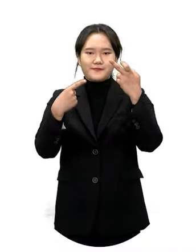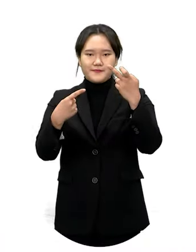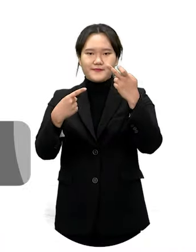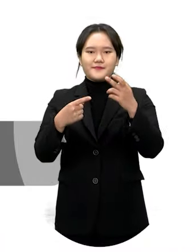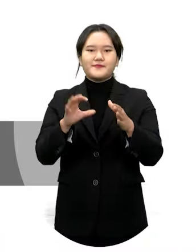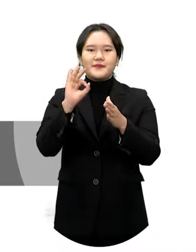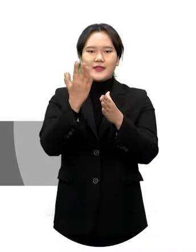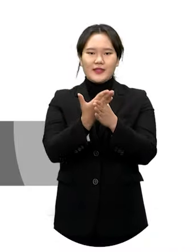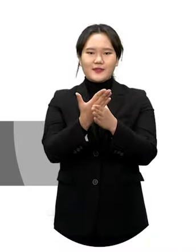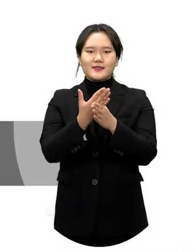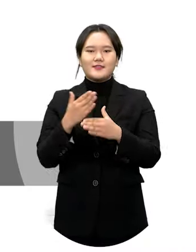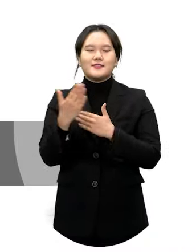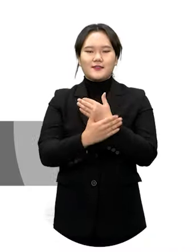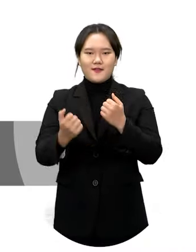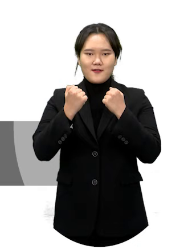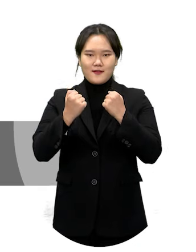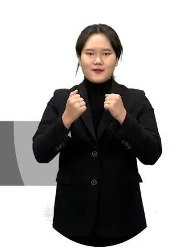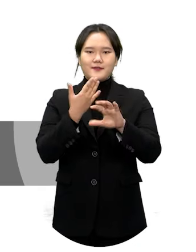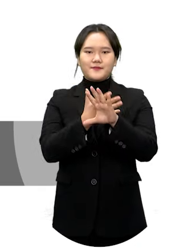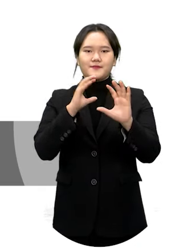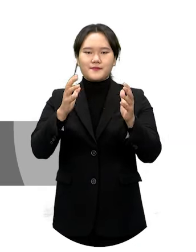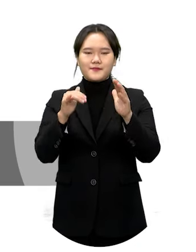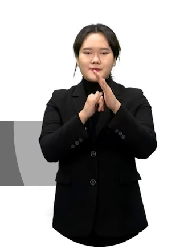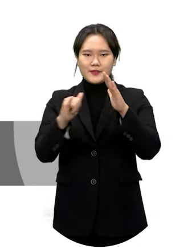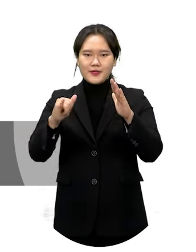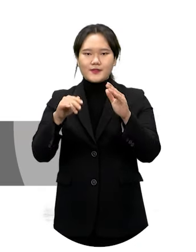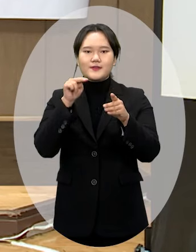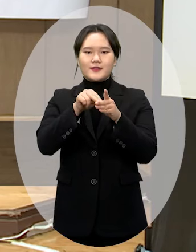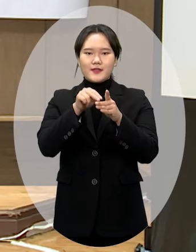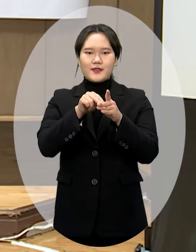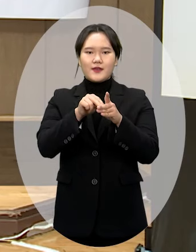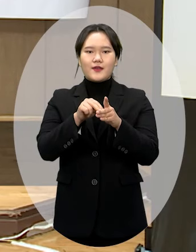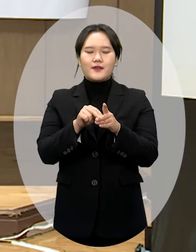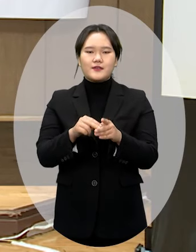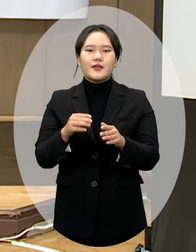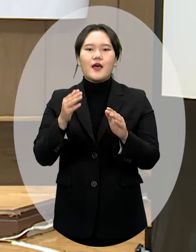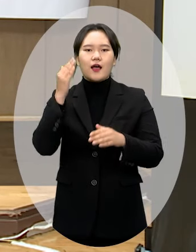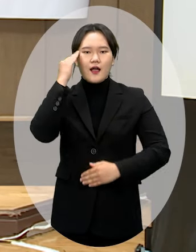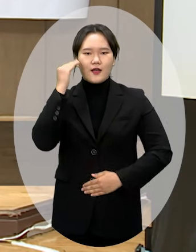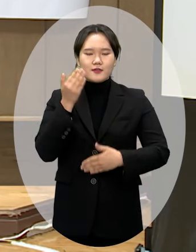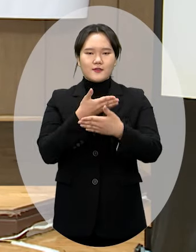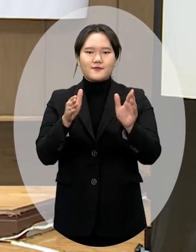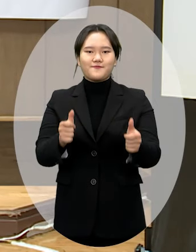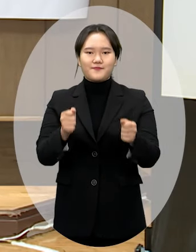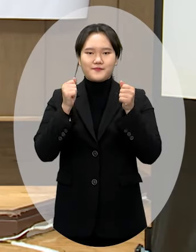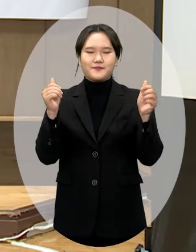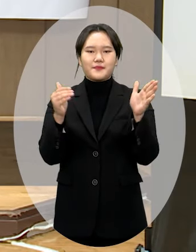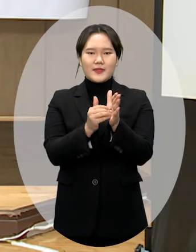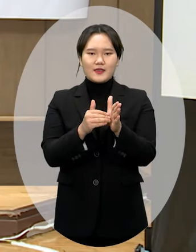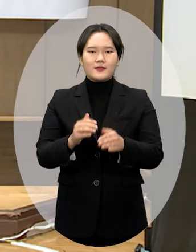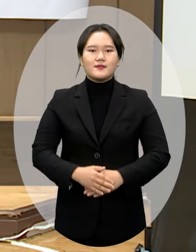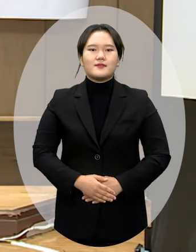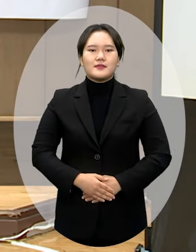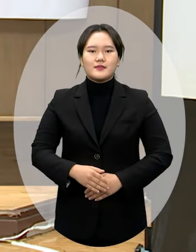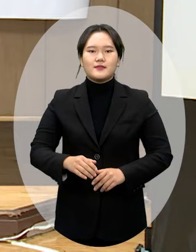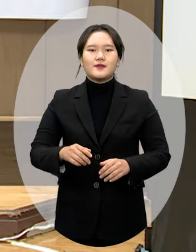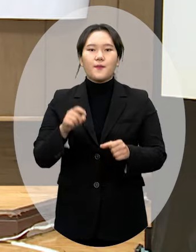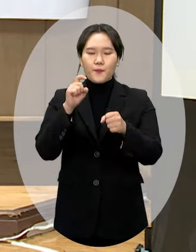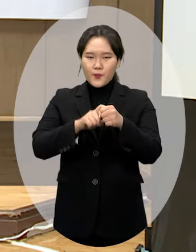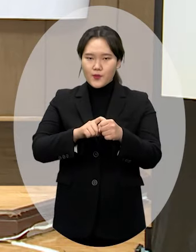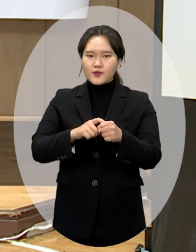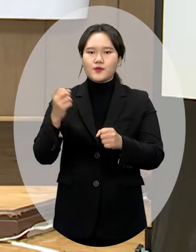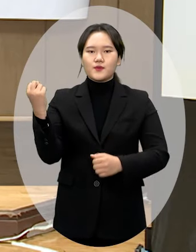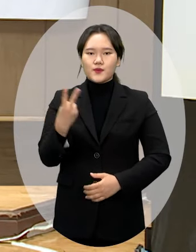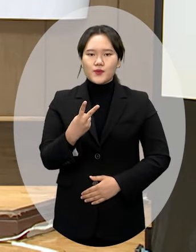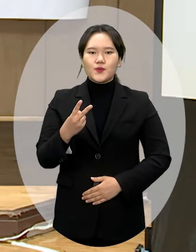지난 1일이죠. 안양시 건강가정 다문화 가족지원센터에서 사업 보고 대회와 한국어 교실 수료식이 열렸는데요. 이날